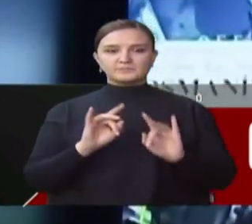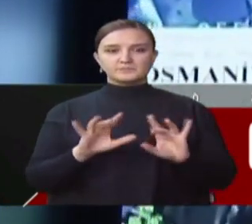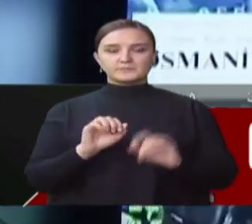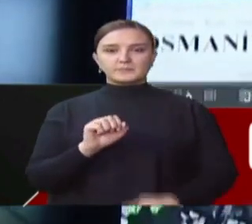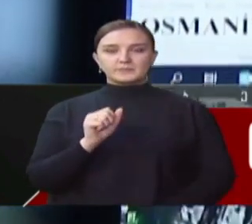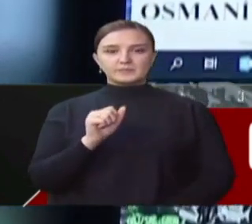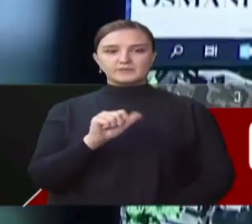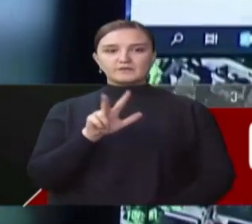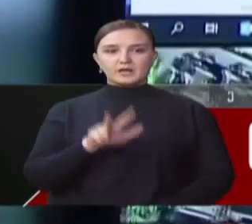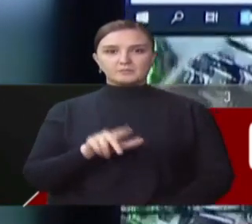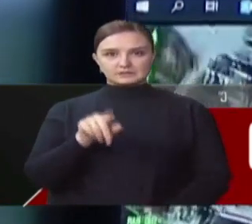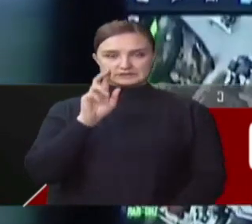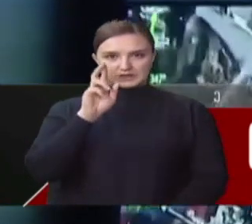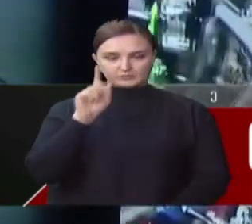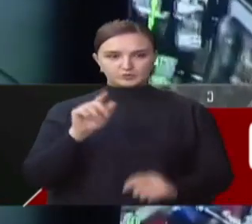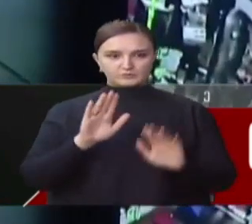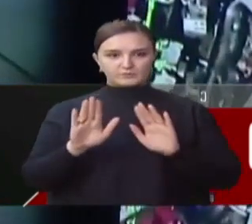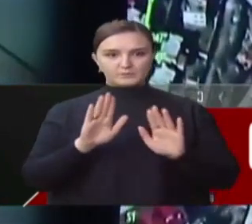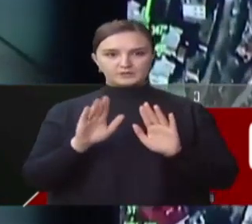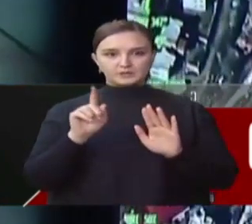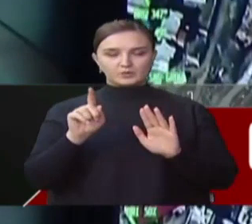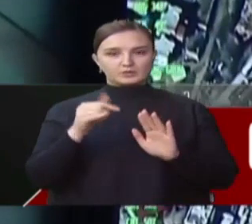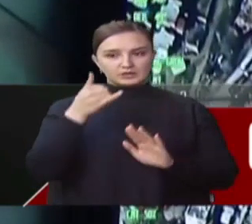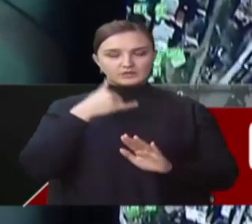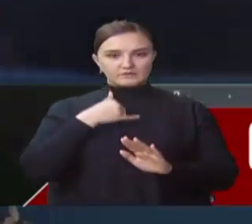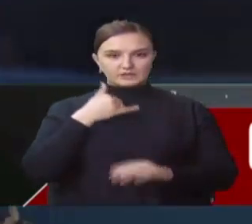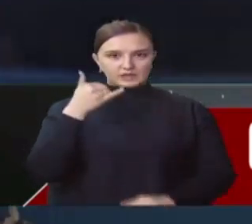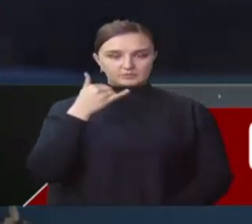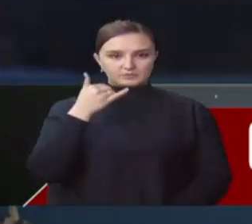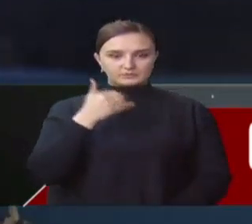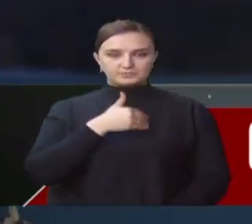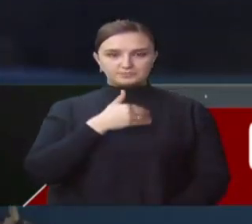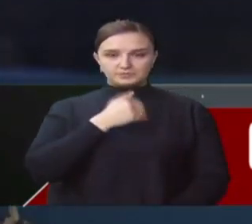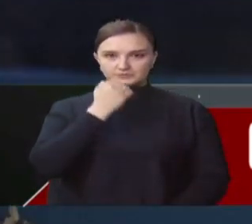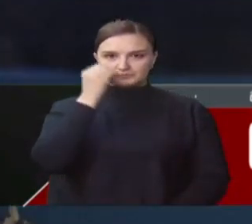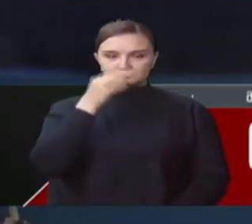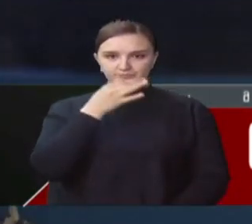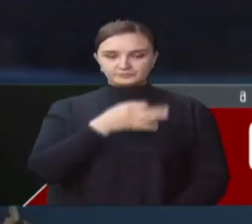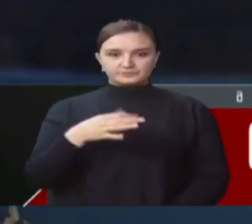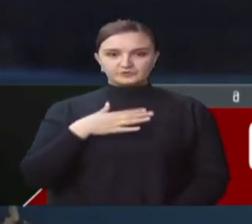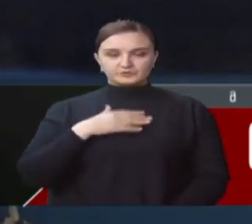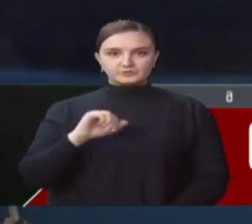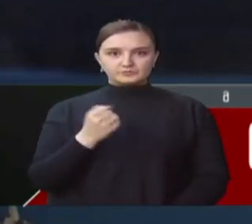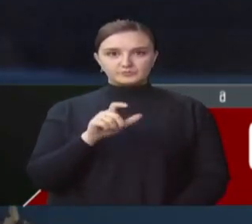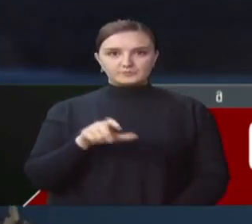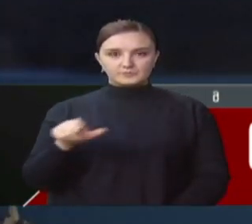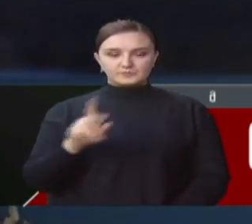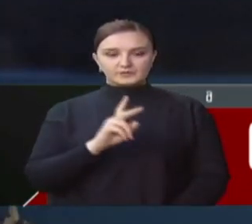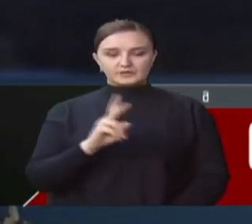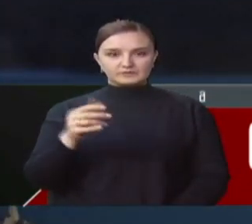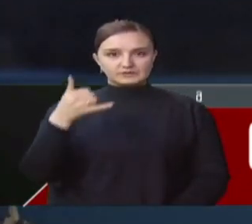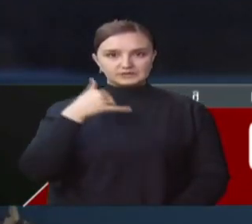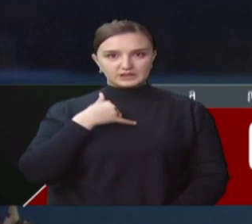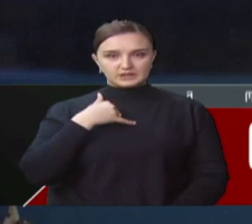18 სახელმწიფოს და მთავრობის მეთაურს, რომლებმაც დაგვირეკეს ტელეფონით. მინდა მადლობა გადაუხადო ჩვენ მეგობრებს, ვინც